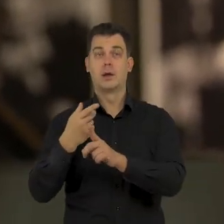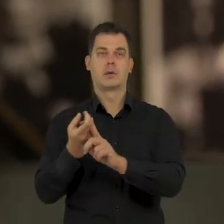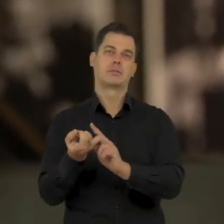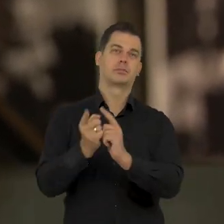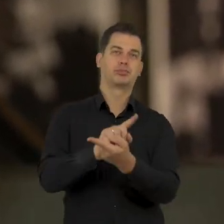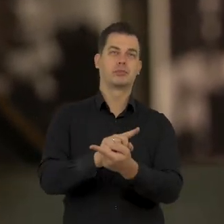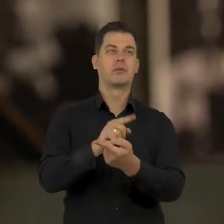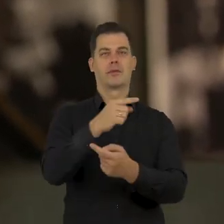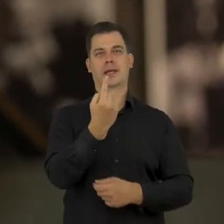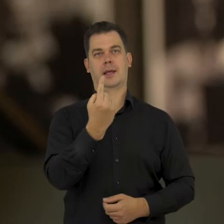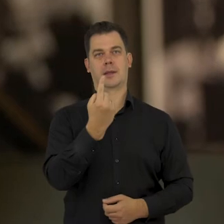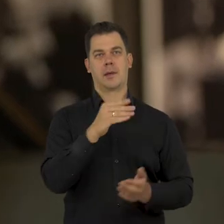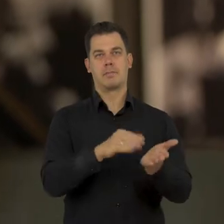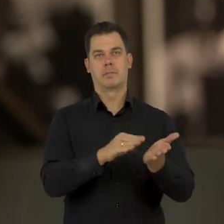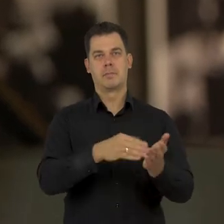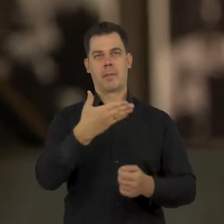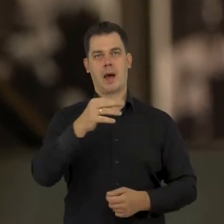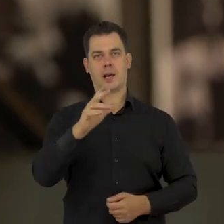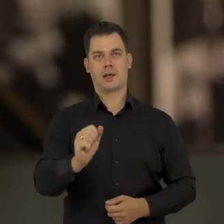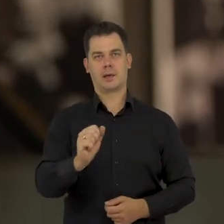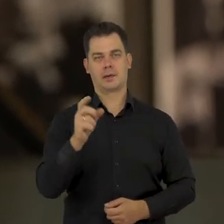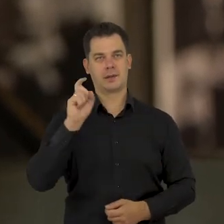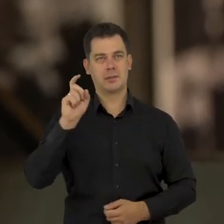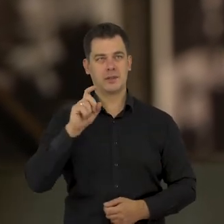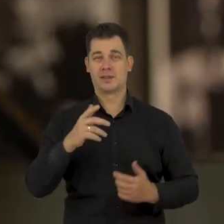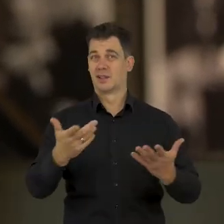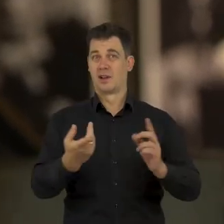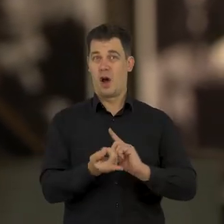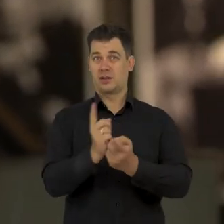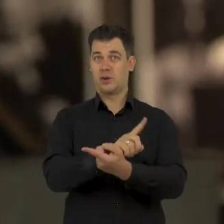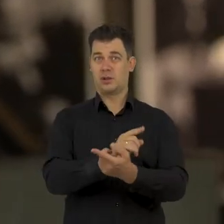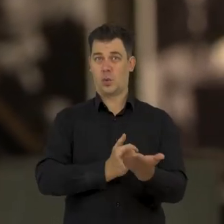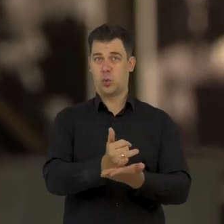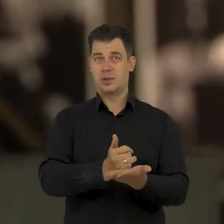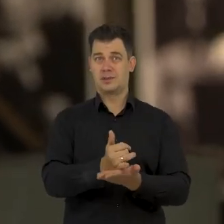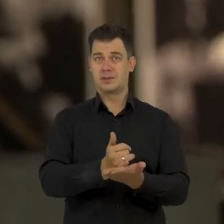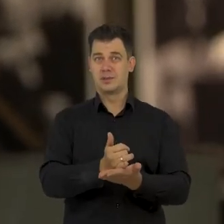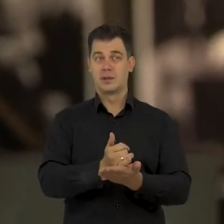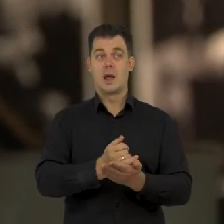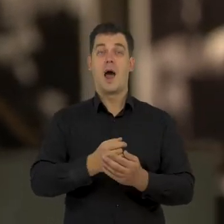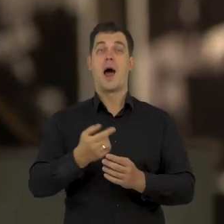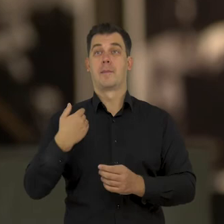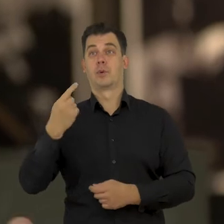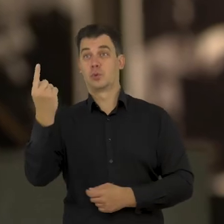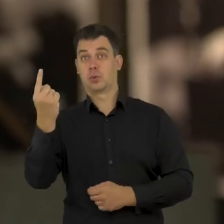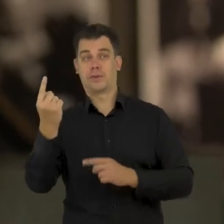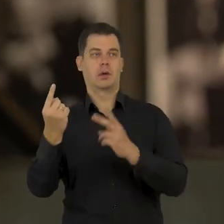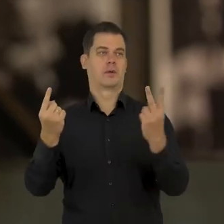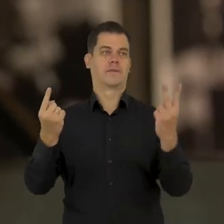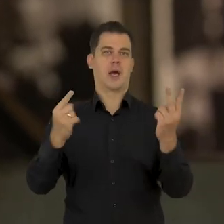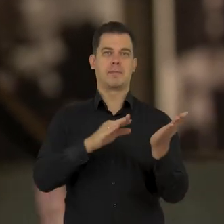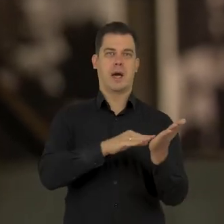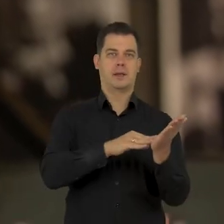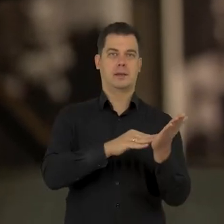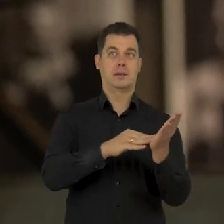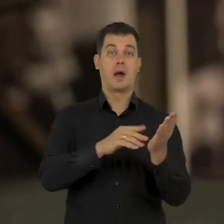Za 2 złote polskie przedwojenne było można otrzymać 1 markę niemiecką. Przed wojną był kurs odwrotny, to znaczy,